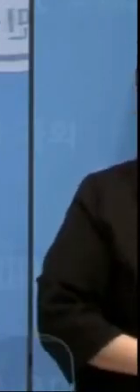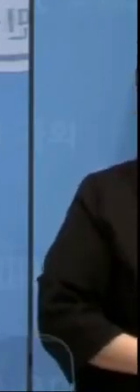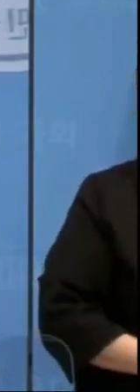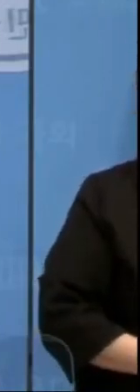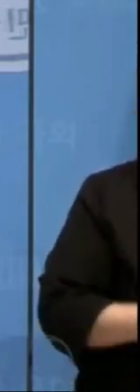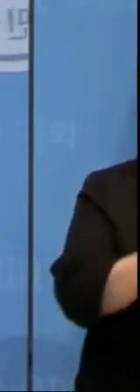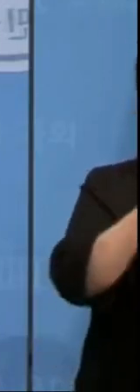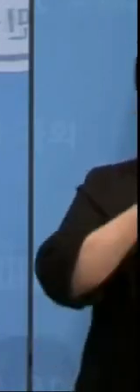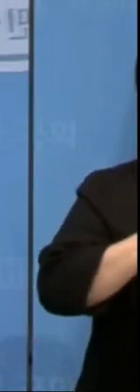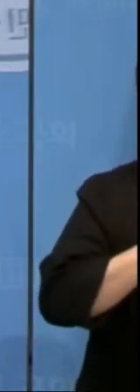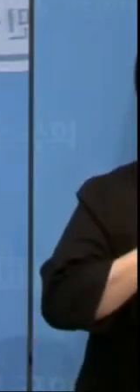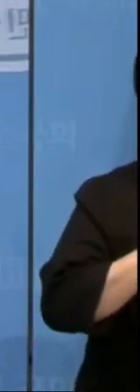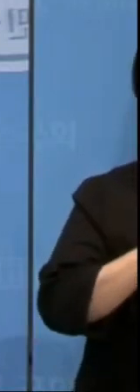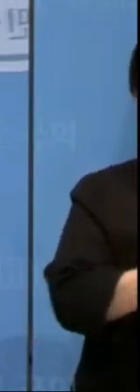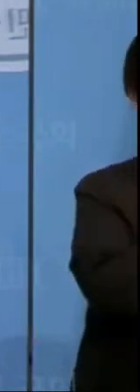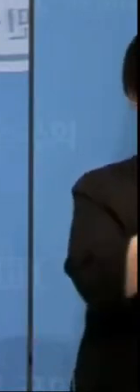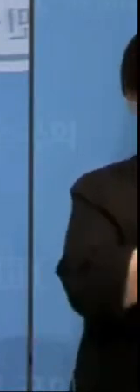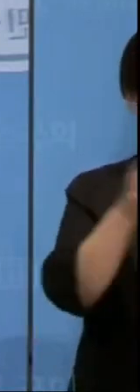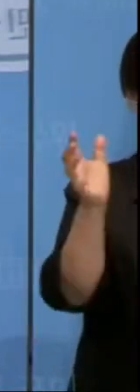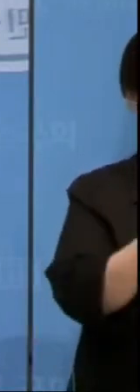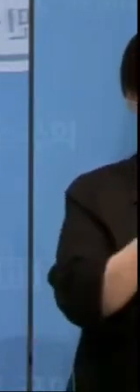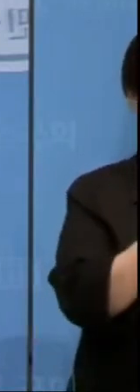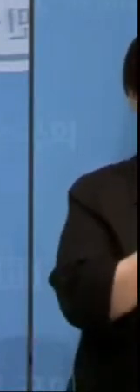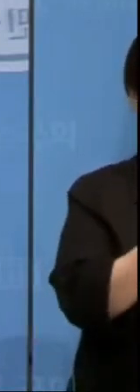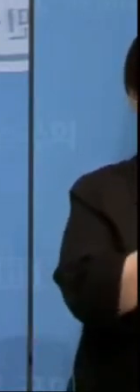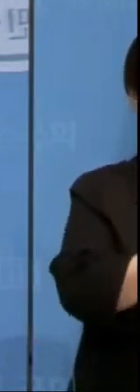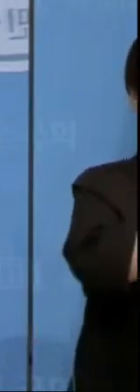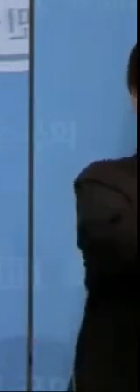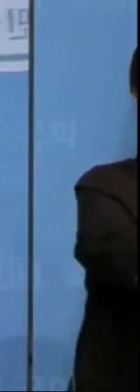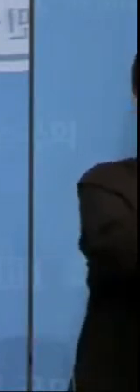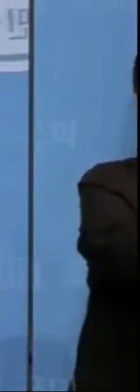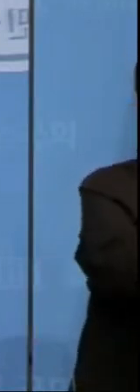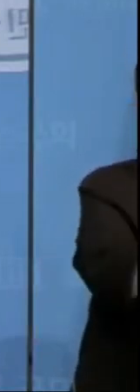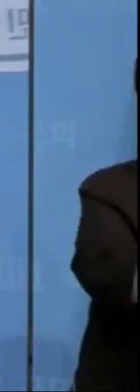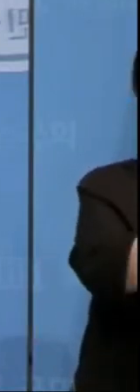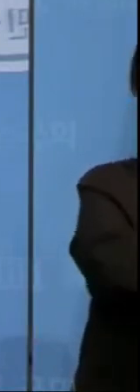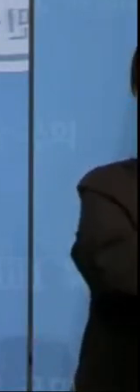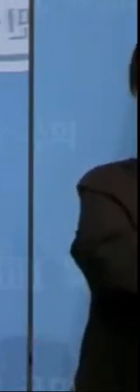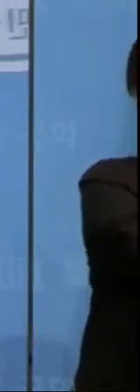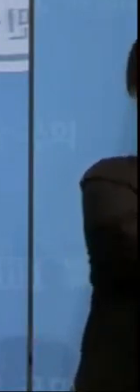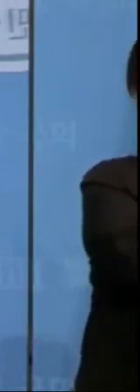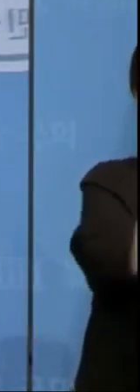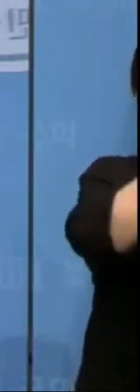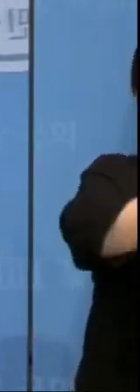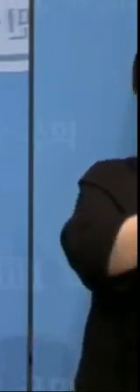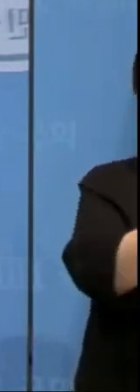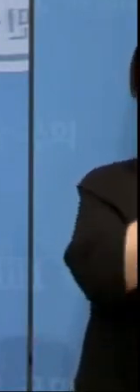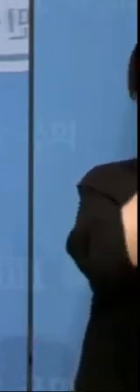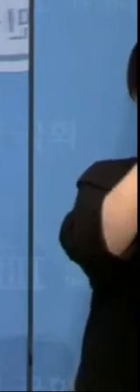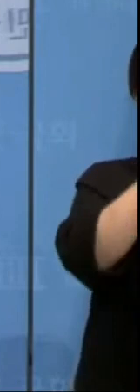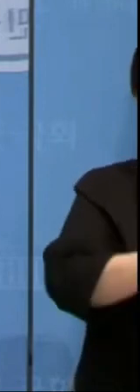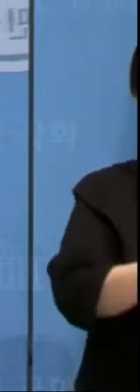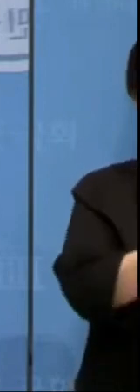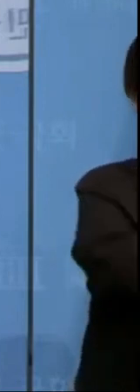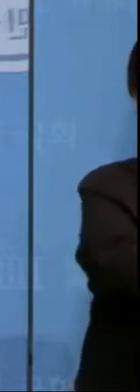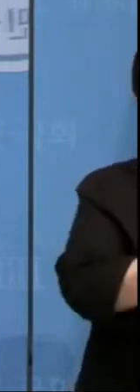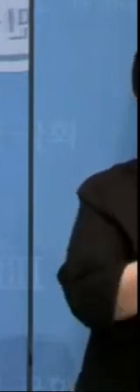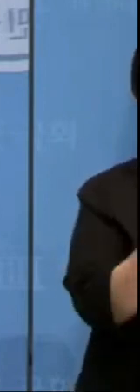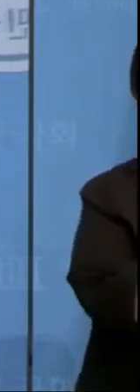육군은 코로나로 인한 집단적인 수용이 문제가 된다면 군인권이 보장되는 현실적인 방역 대책을 마련했어야